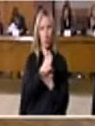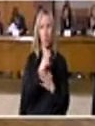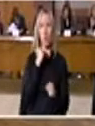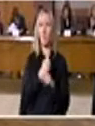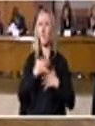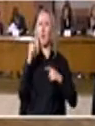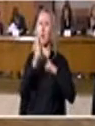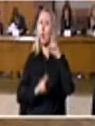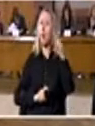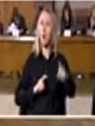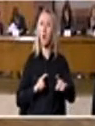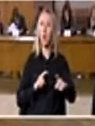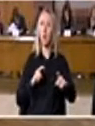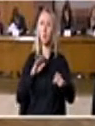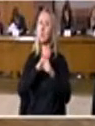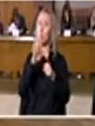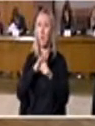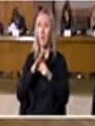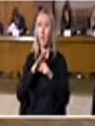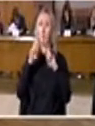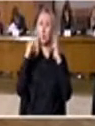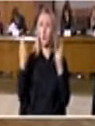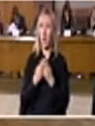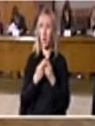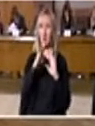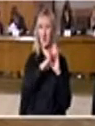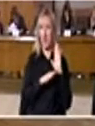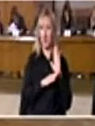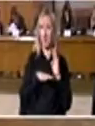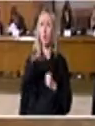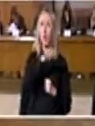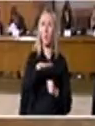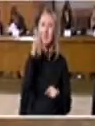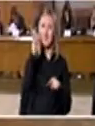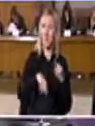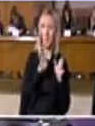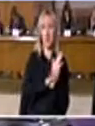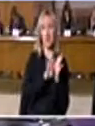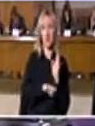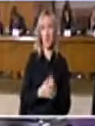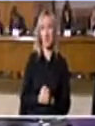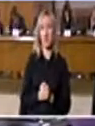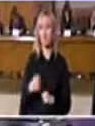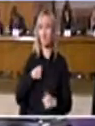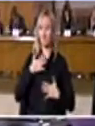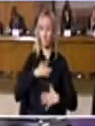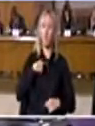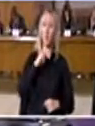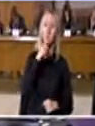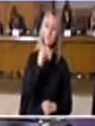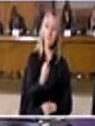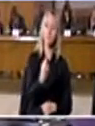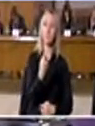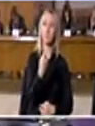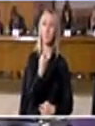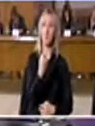krupan korak u ispunjavanju međunarodnih standarda u oblasti zabrane diskriminacije. Želim da ukažem i da i